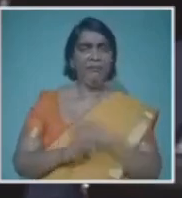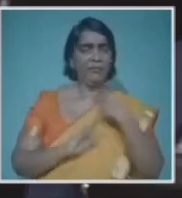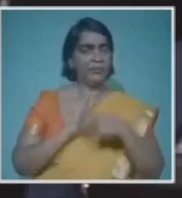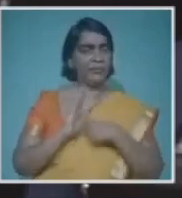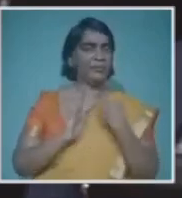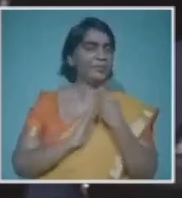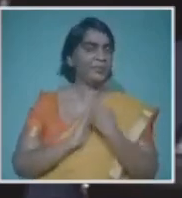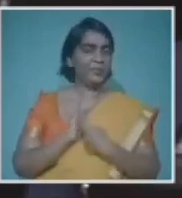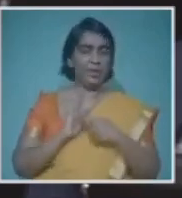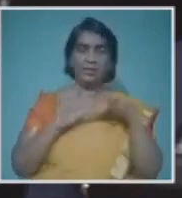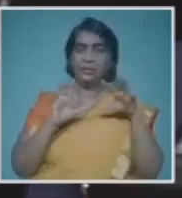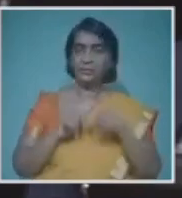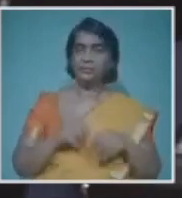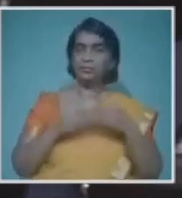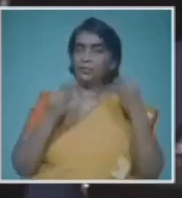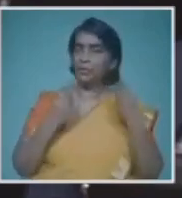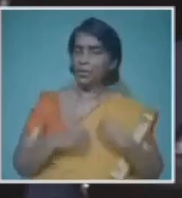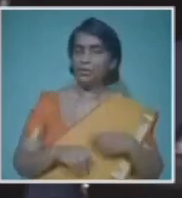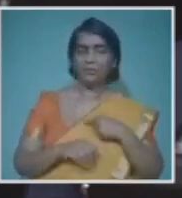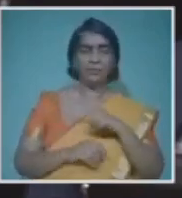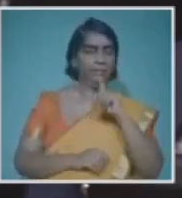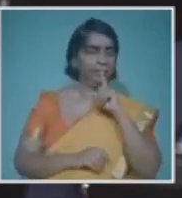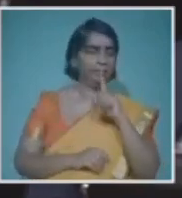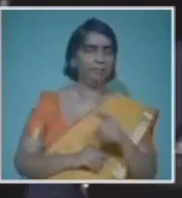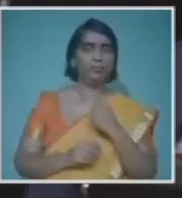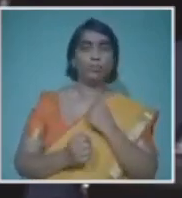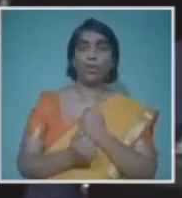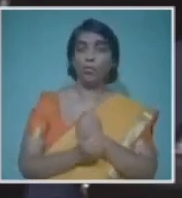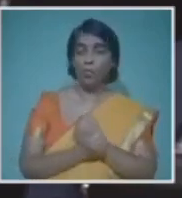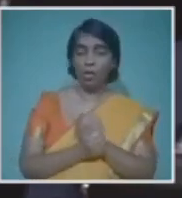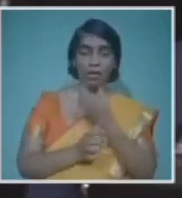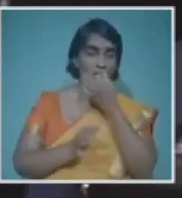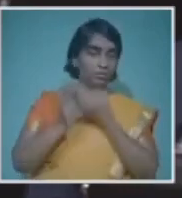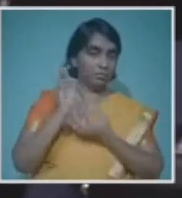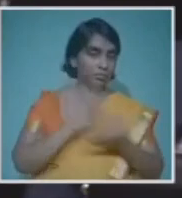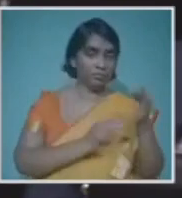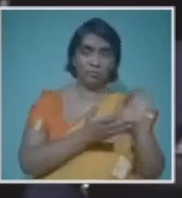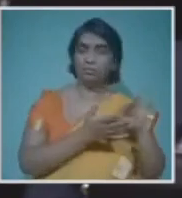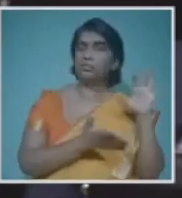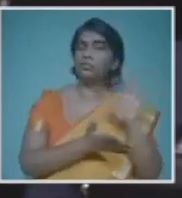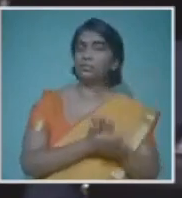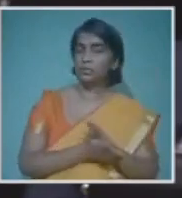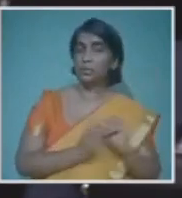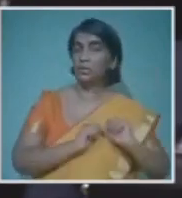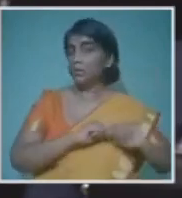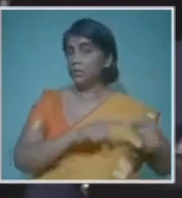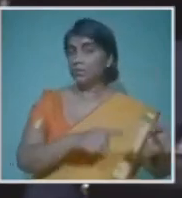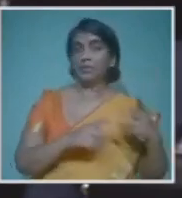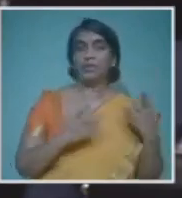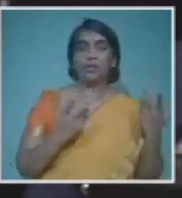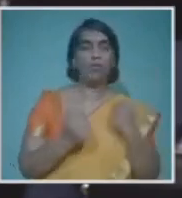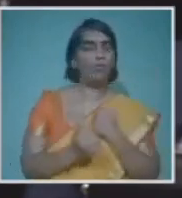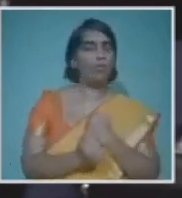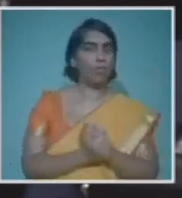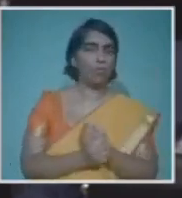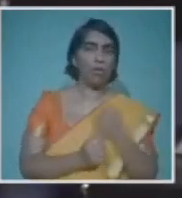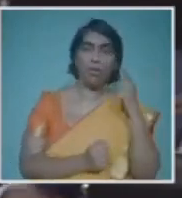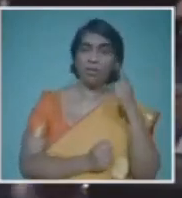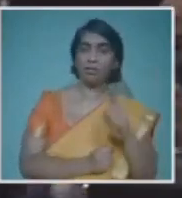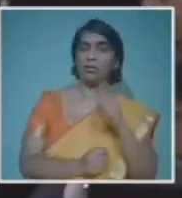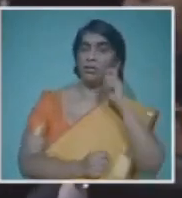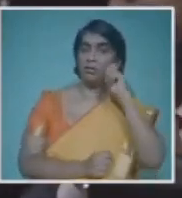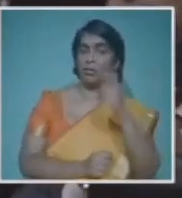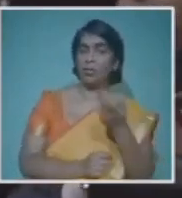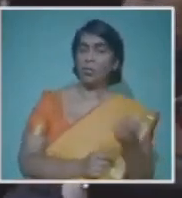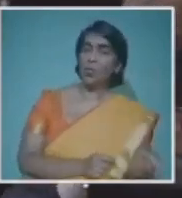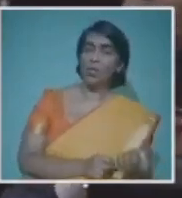මේ නීති ආධිපත්‍ය කඩා වැටෙනවයි කියලා කියන්නේ මේ පොලිසිය පැමිණිල්ලක් දාපුවම පියවර ගන්නේ නැති එකවත් පොලිසිය ගිහිල්ලා මිනිහෙකුට